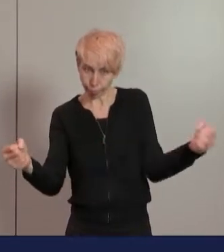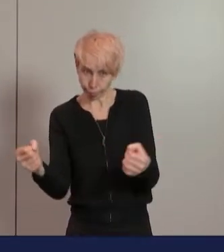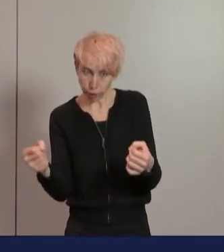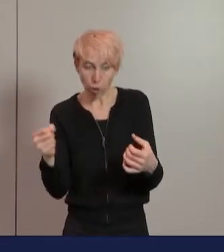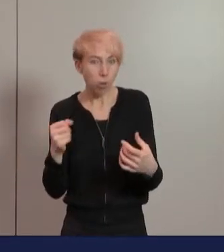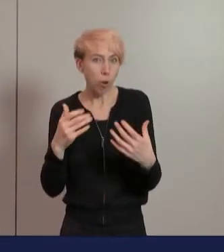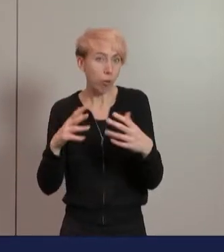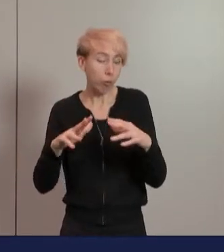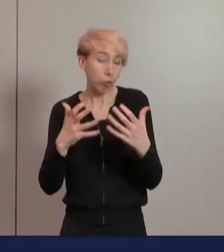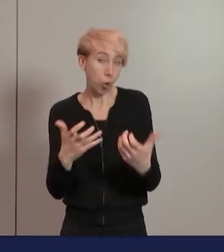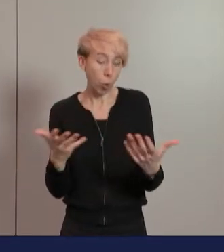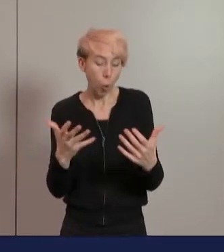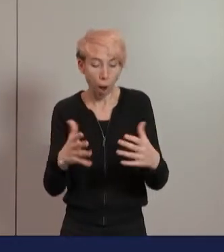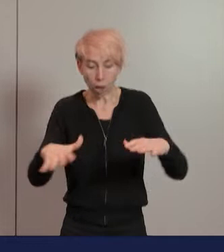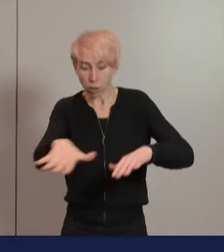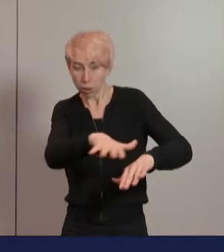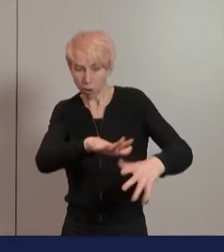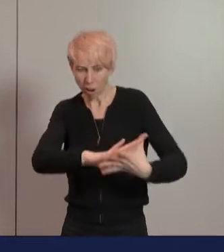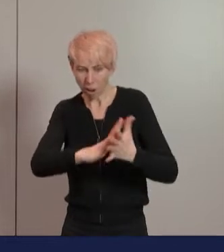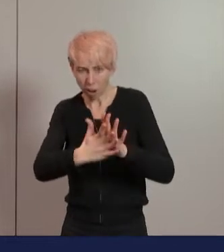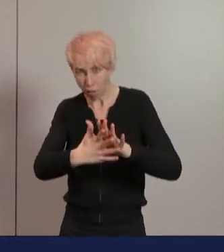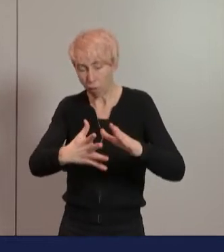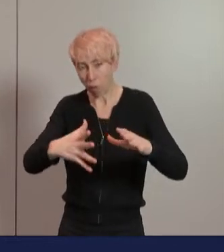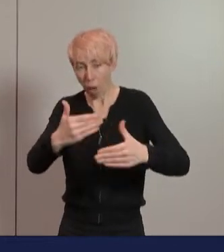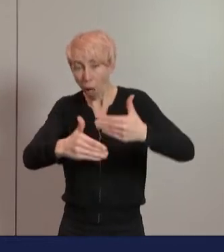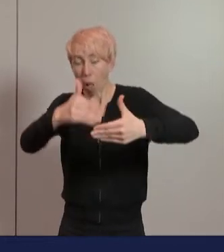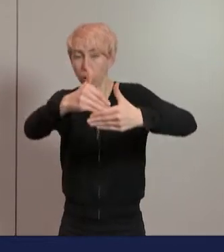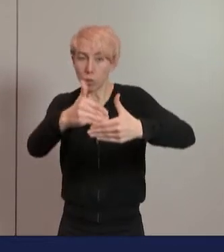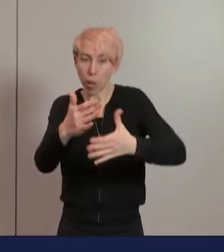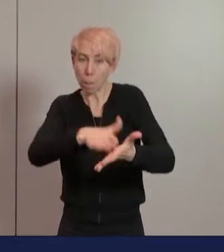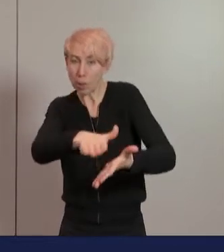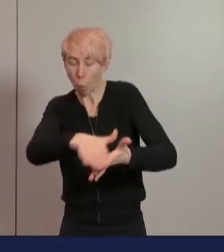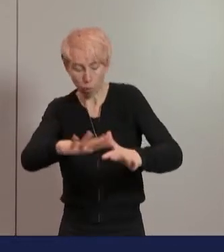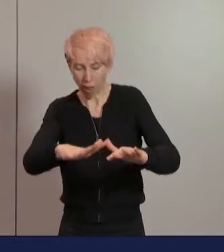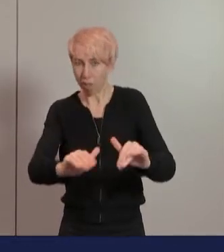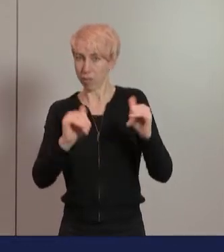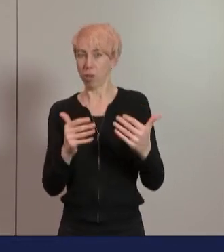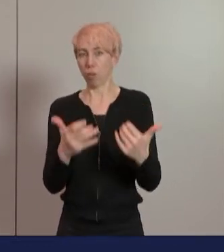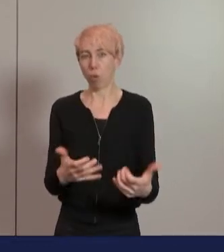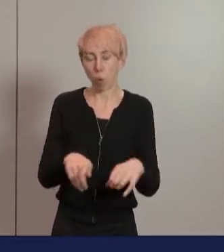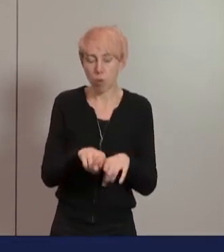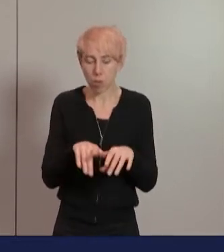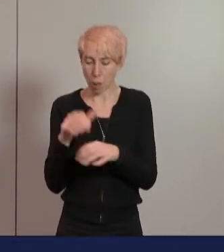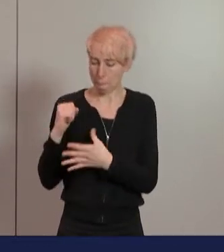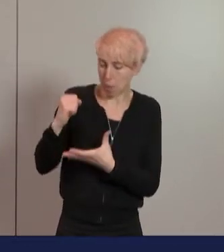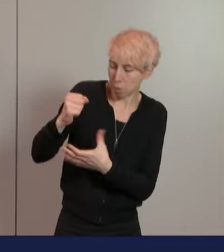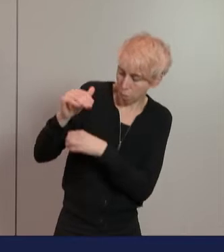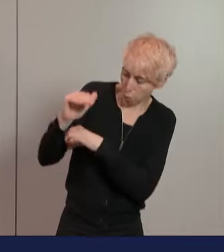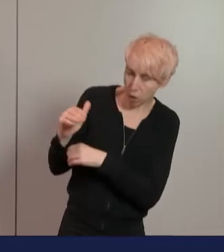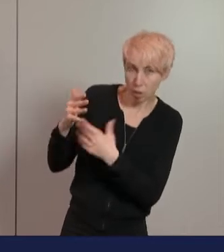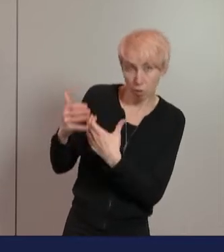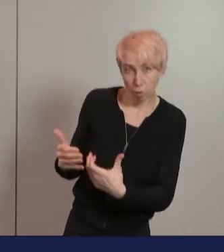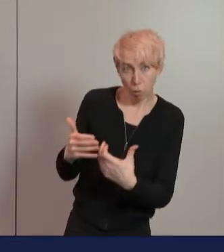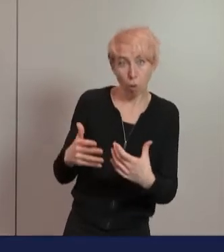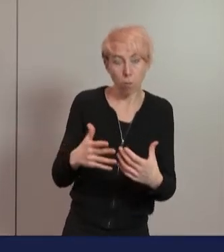limiter l'artificialisation des sols, d'encadrer la densification, de préserver le patrimoine et de soutenir des projets